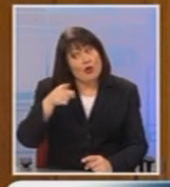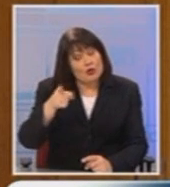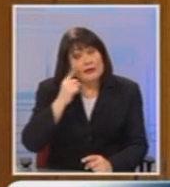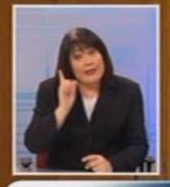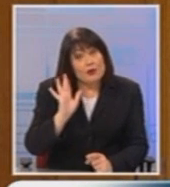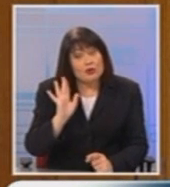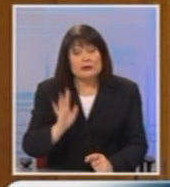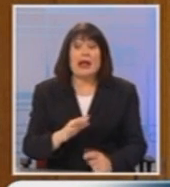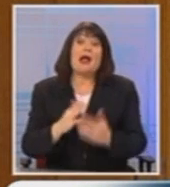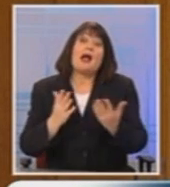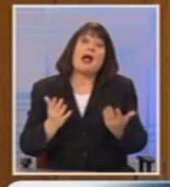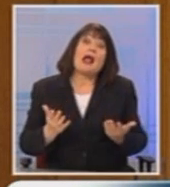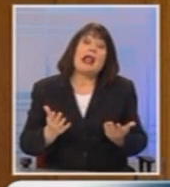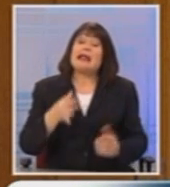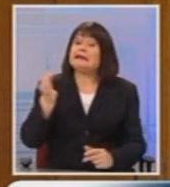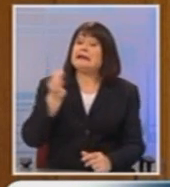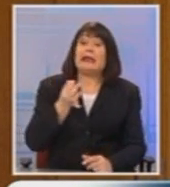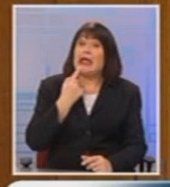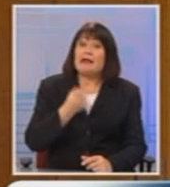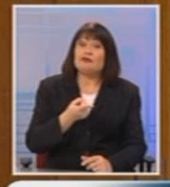Αλλά που λέει,